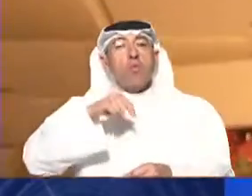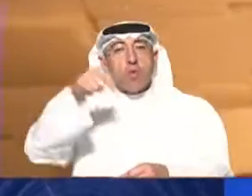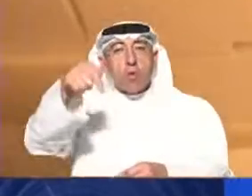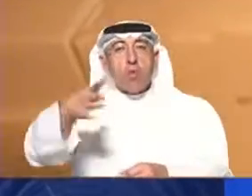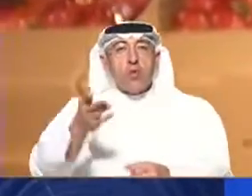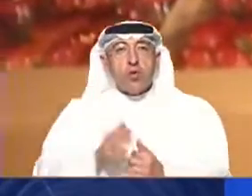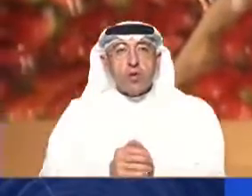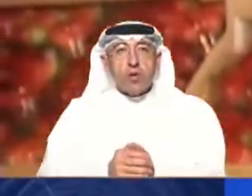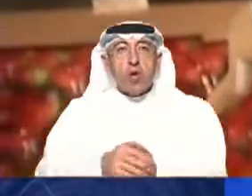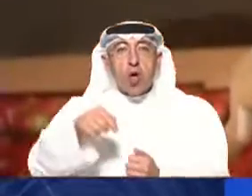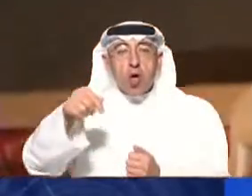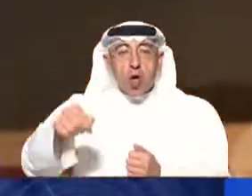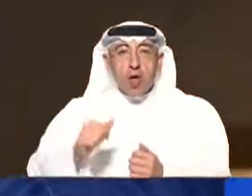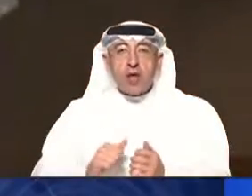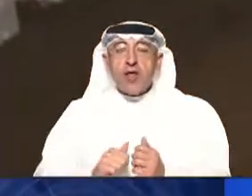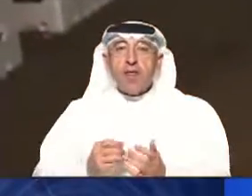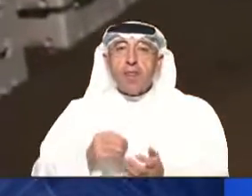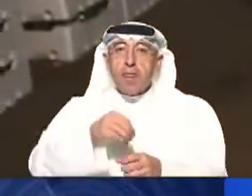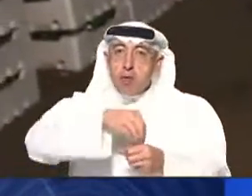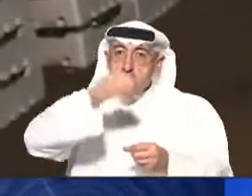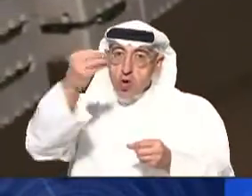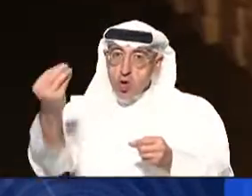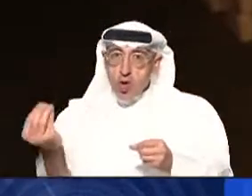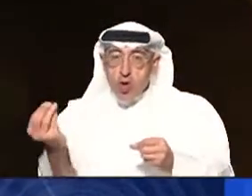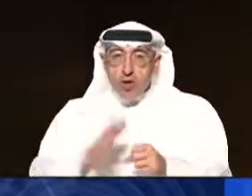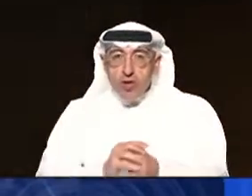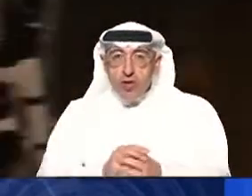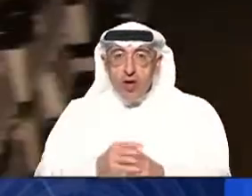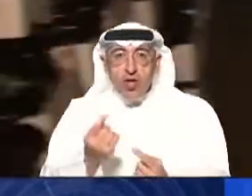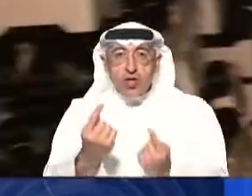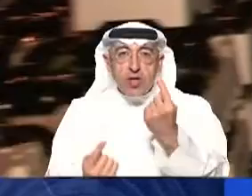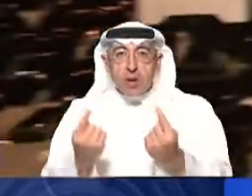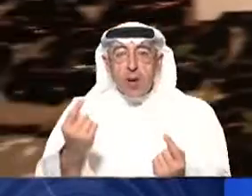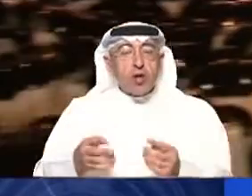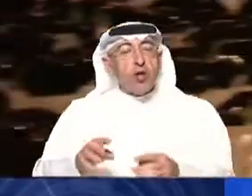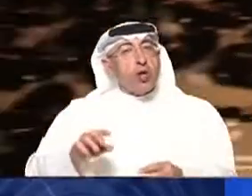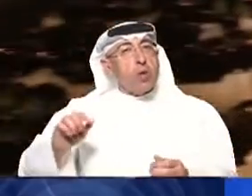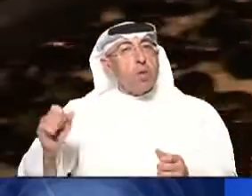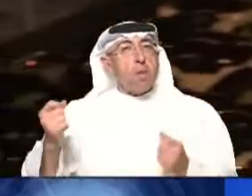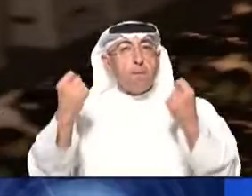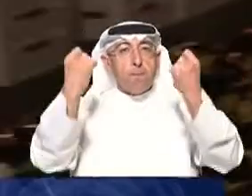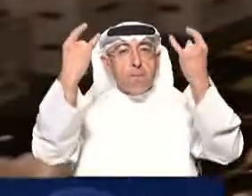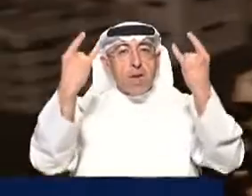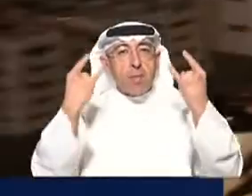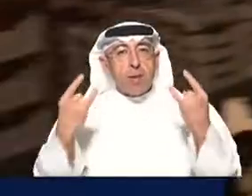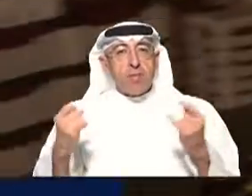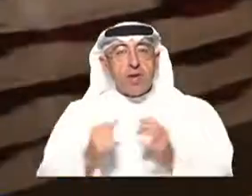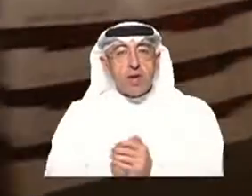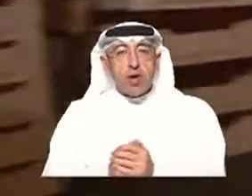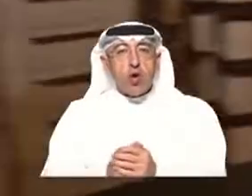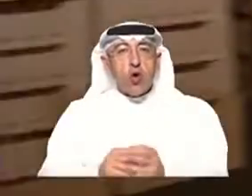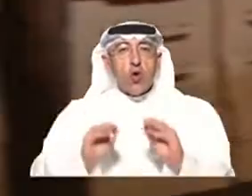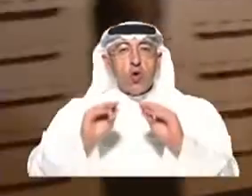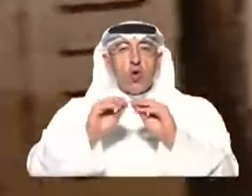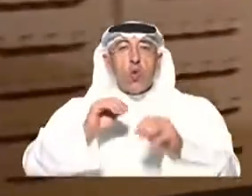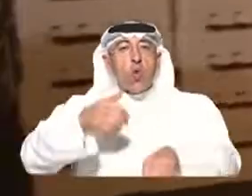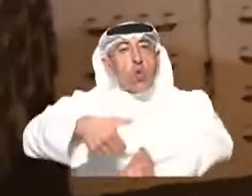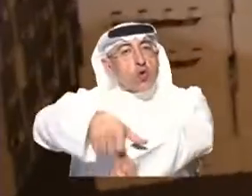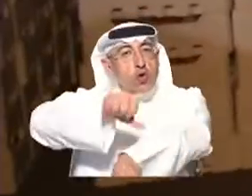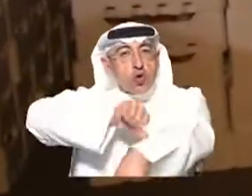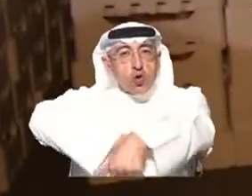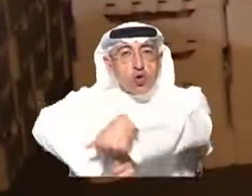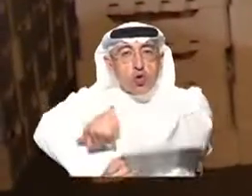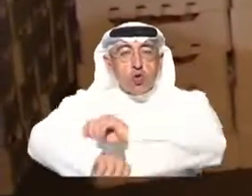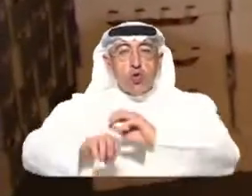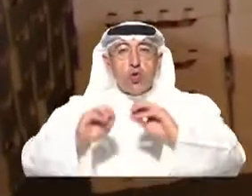فترات الذروة في الإنتاج النباتي. جهود عديدة تبذلها الهيئة العامة للثروة الزراعية لدعم